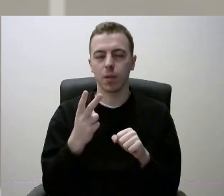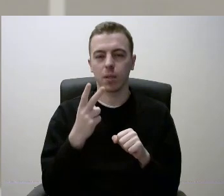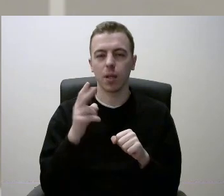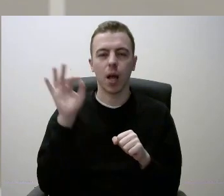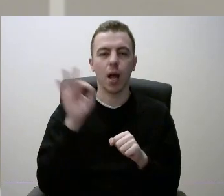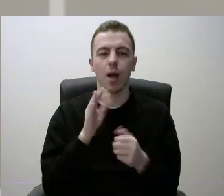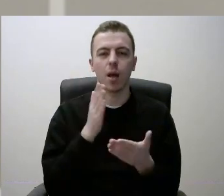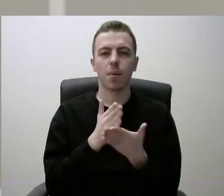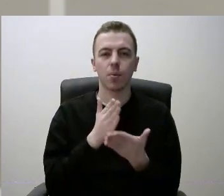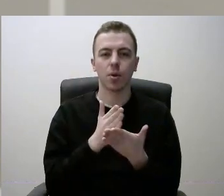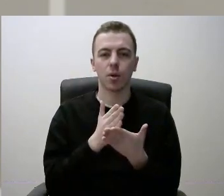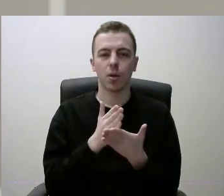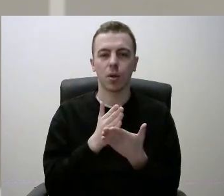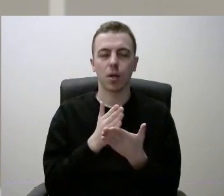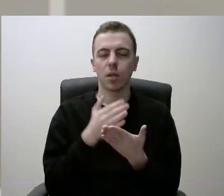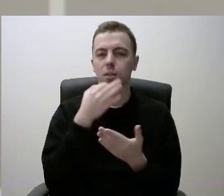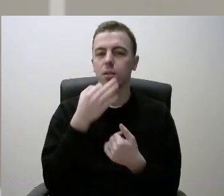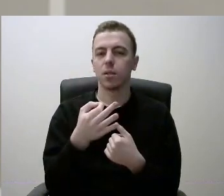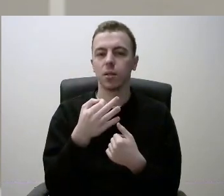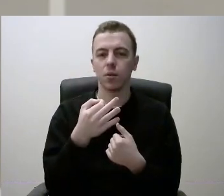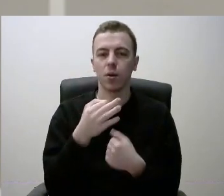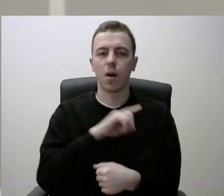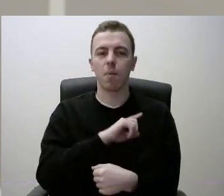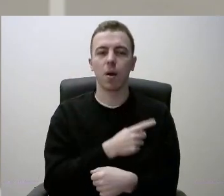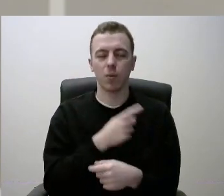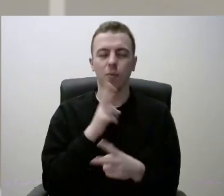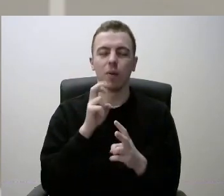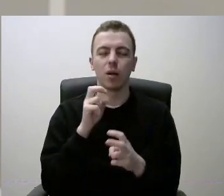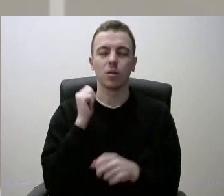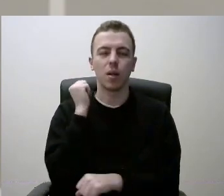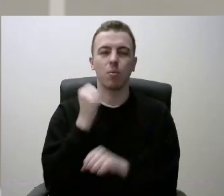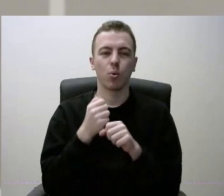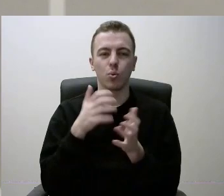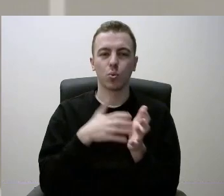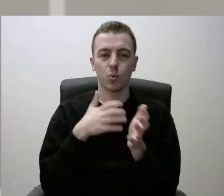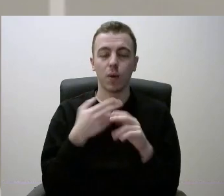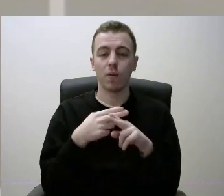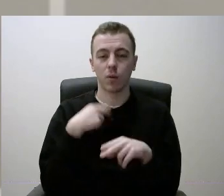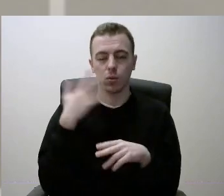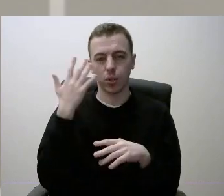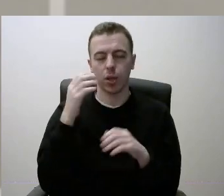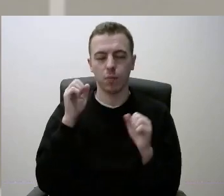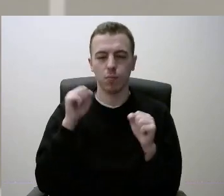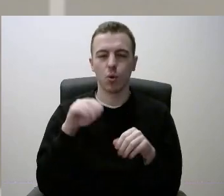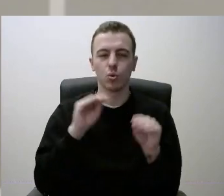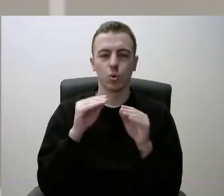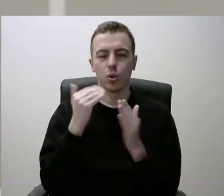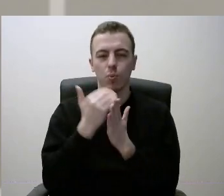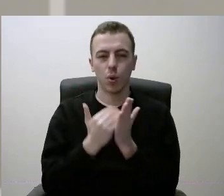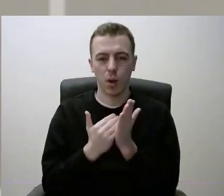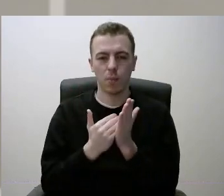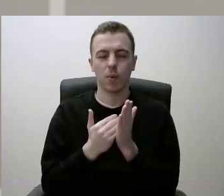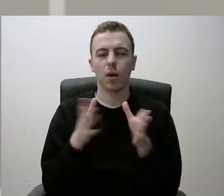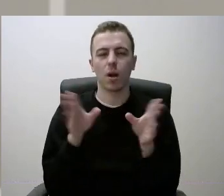yra konstatuojamas pajėgų trūkumas, pareigūnų trūkumas. Tai aš manyčiau, kad tikrai galime kurti programas kartu su